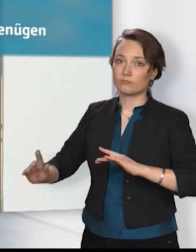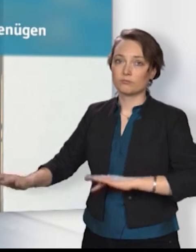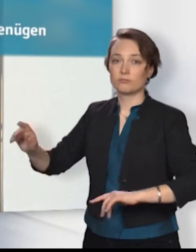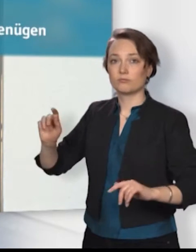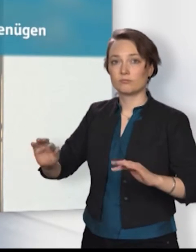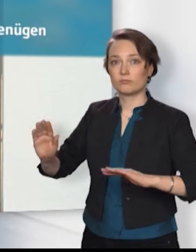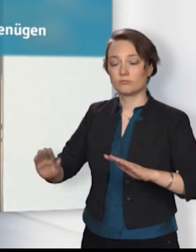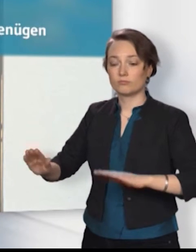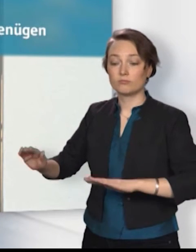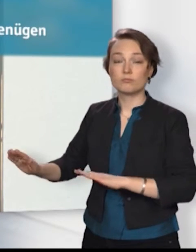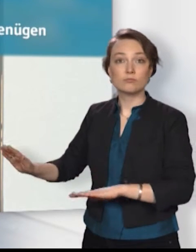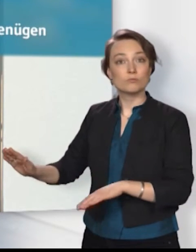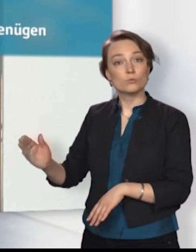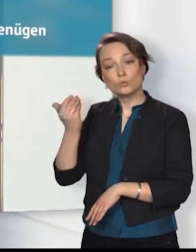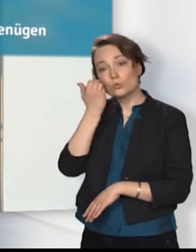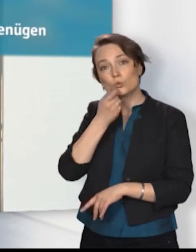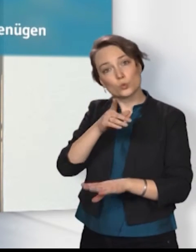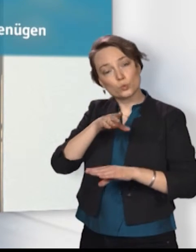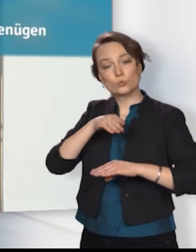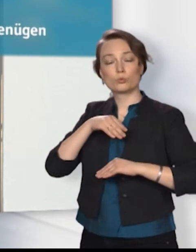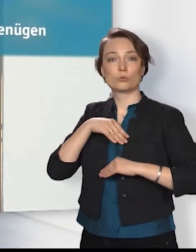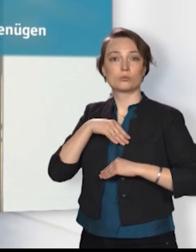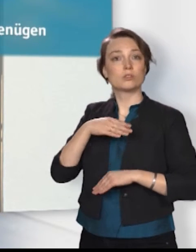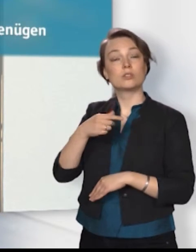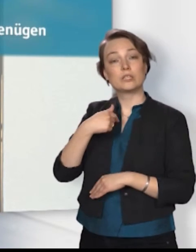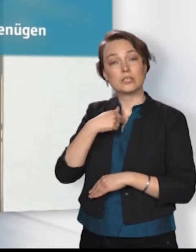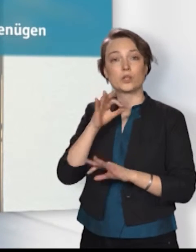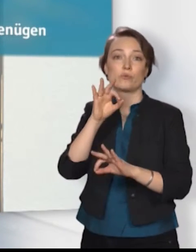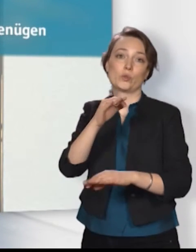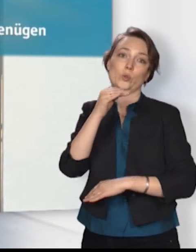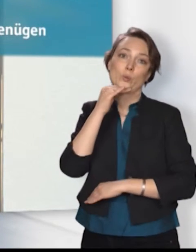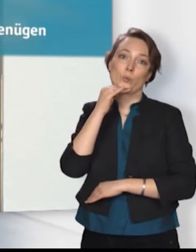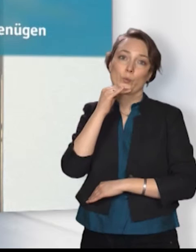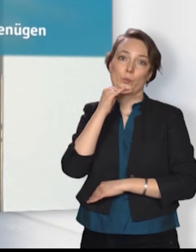Lass dir an mir, an meiner Gnade genügen.